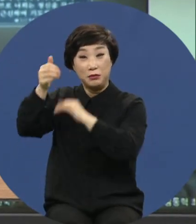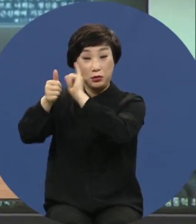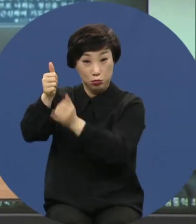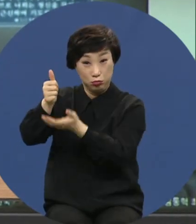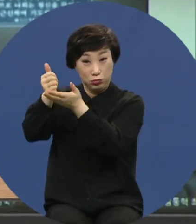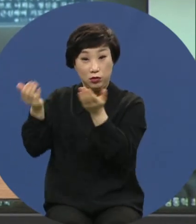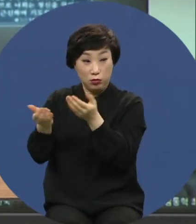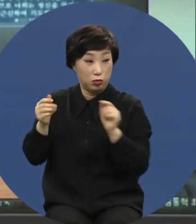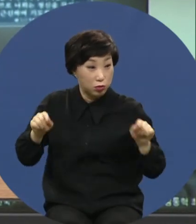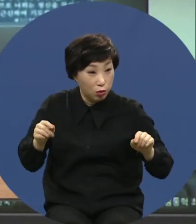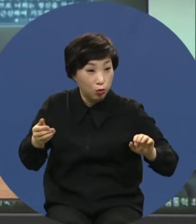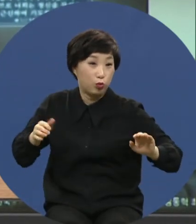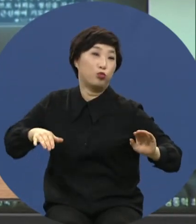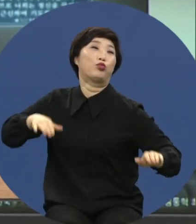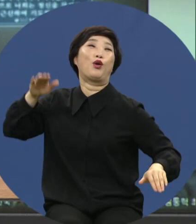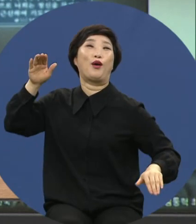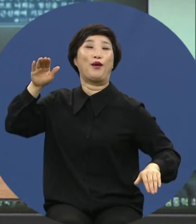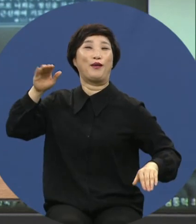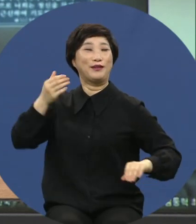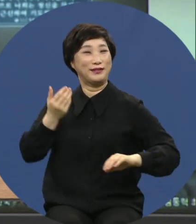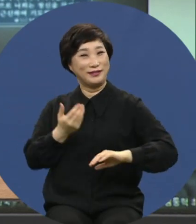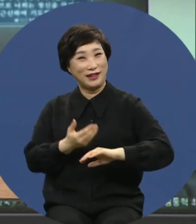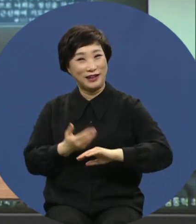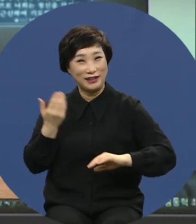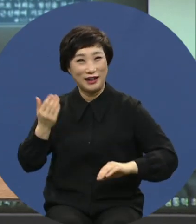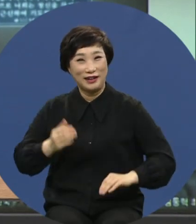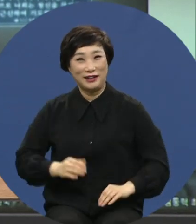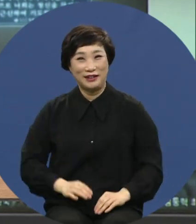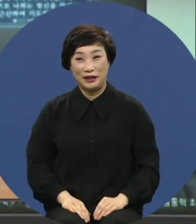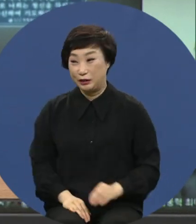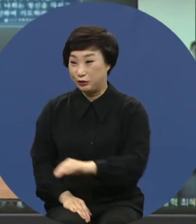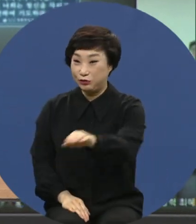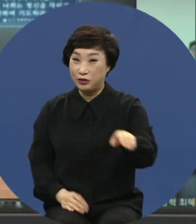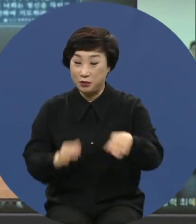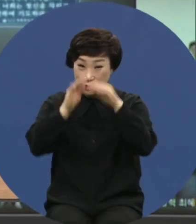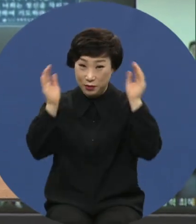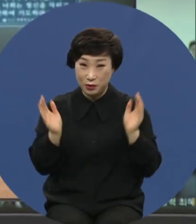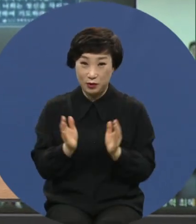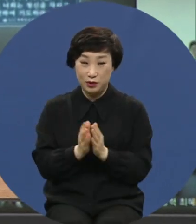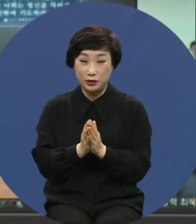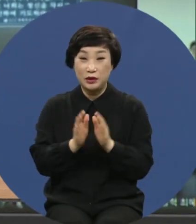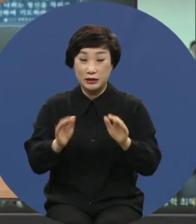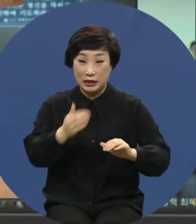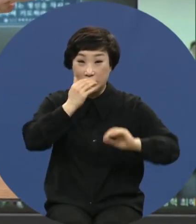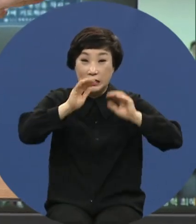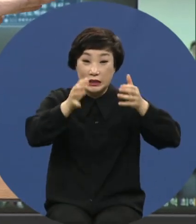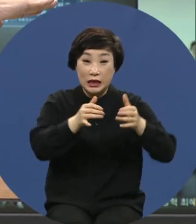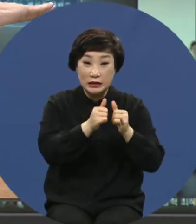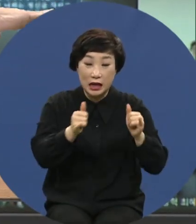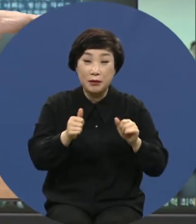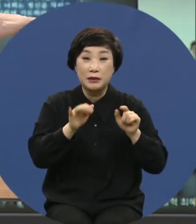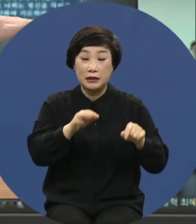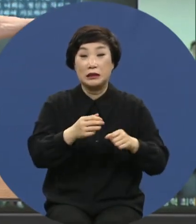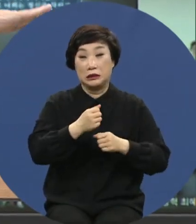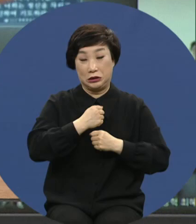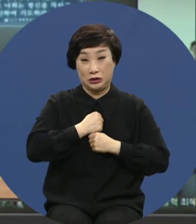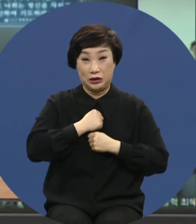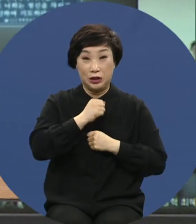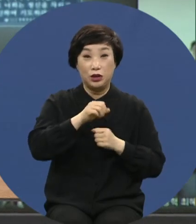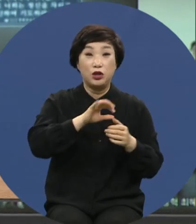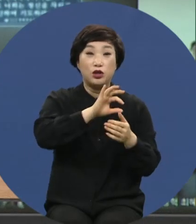태도가 얼마나 다르겠느냐 그 말입니다. 우리 모두 이스라엘 백성들이